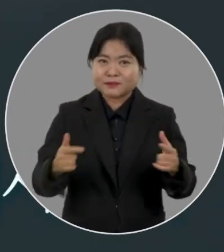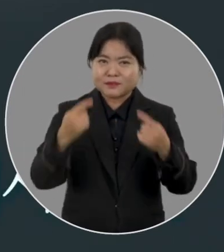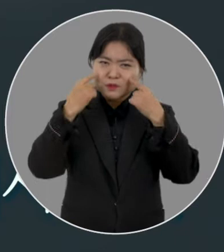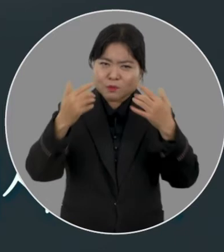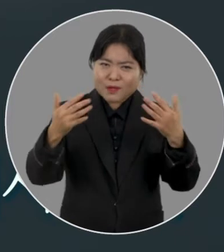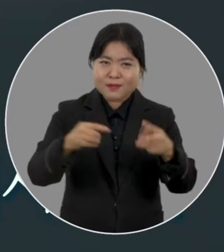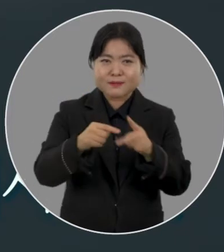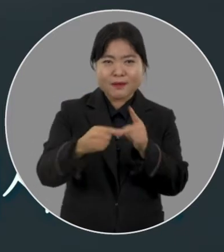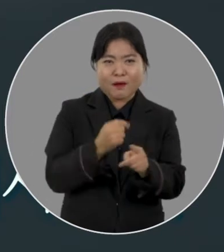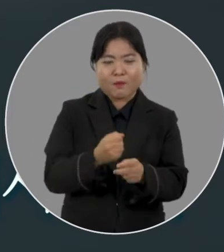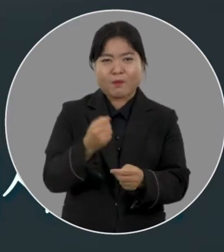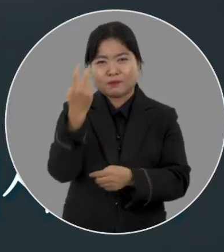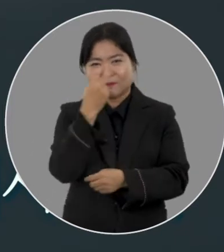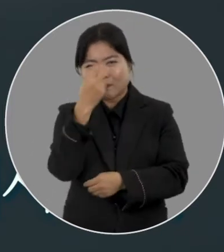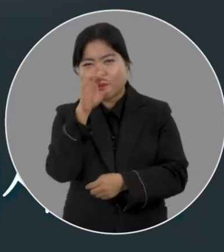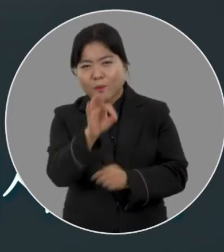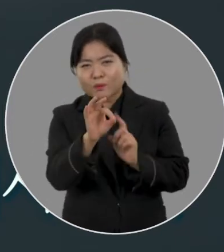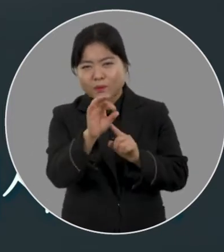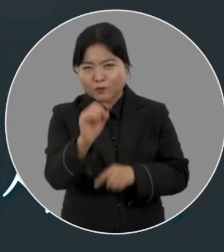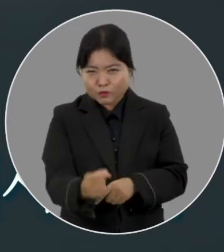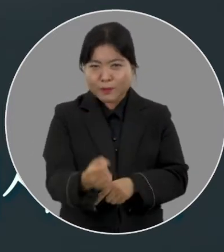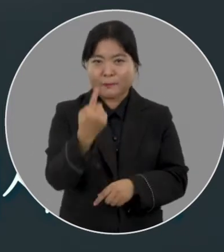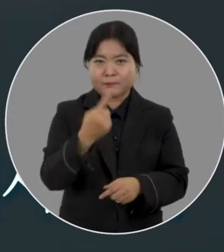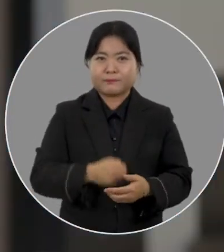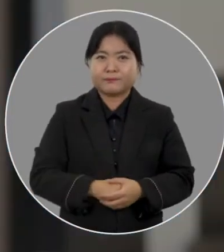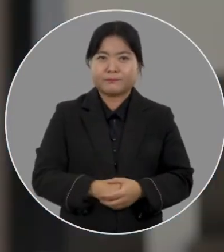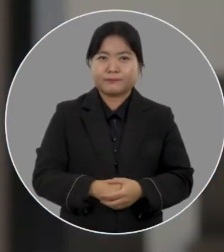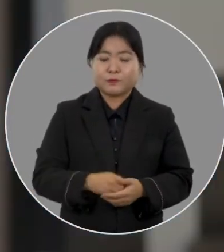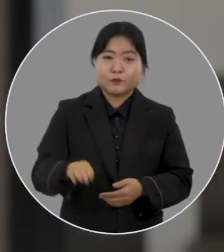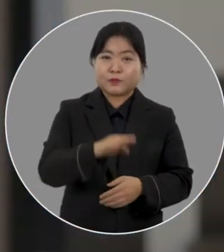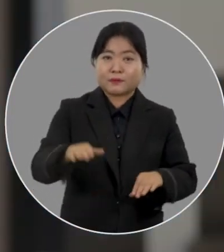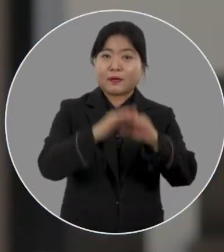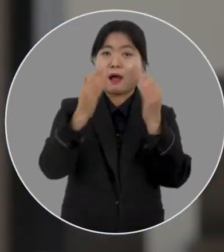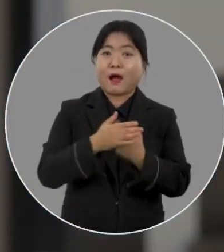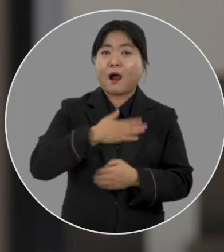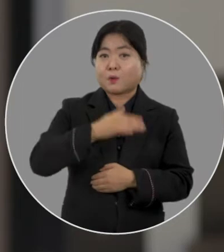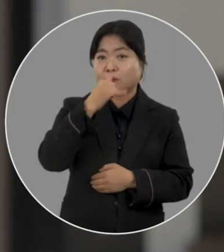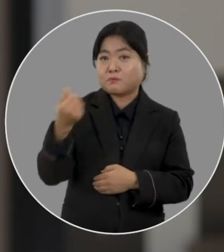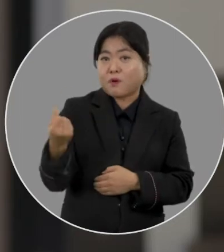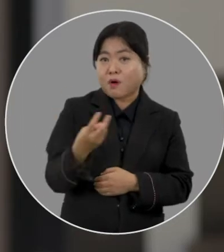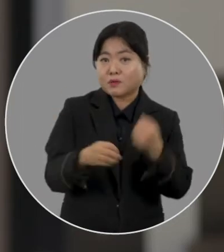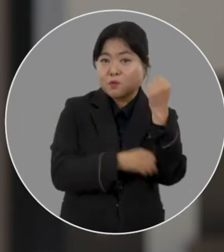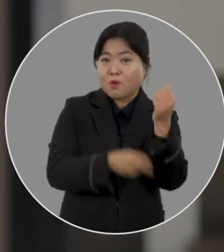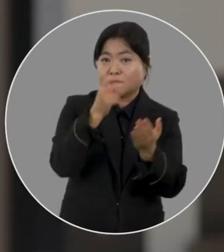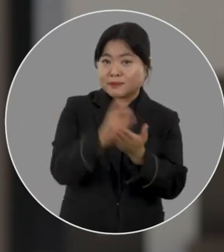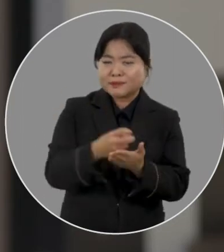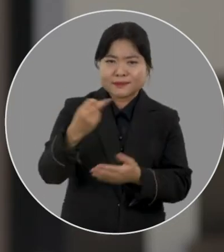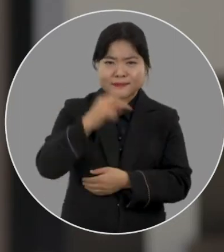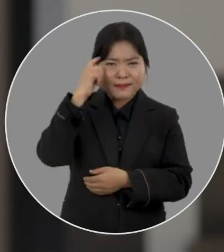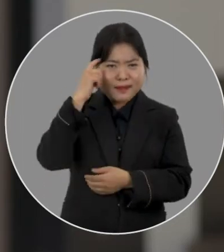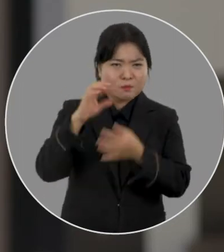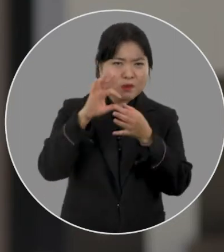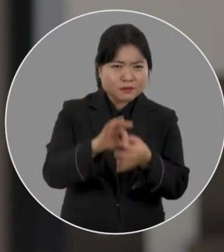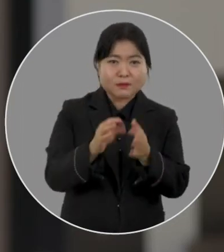정확하게 이해하고 살펴보는 것에서부터 출발한다고 생각합니다. 우리가 다 알고 있는 몇 가지 원칙을 되새기면서